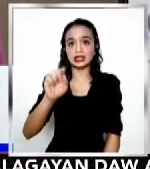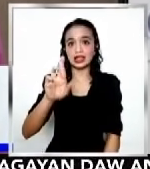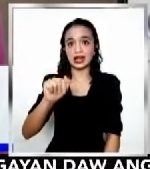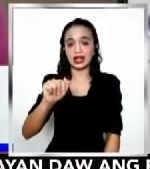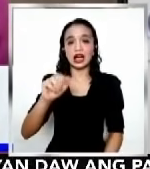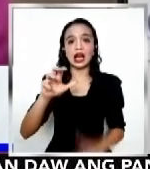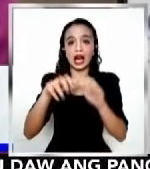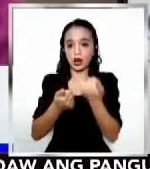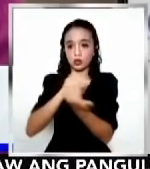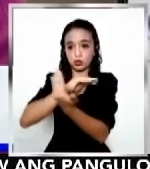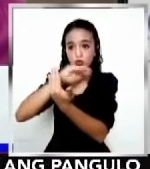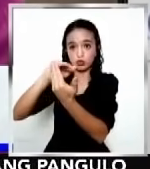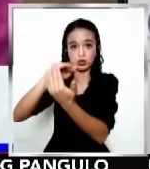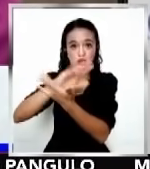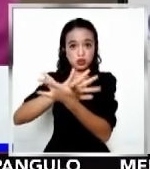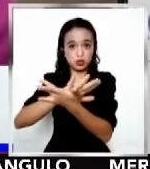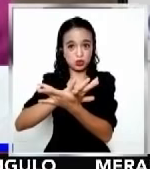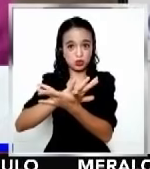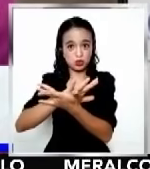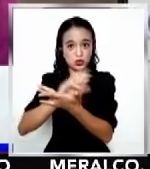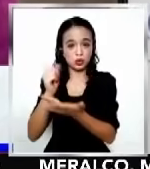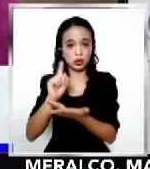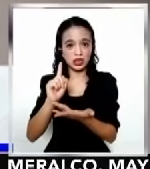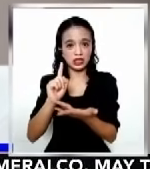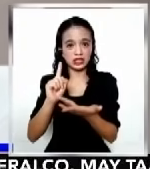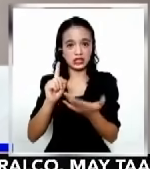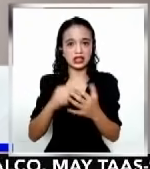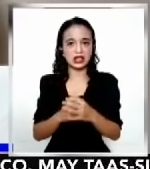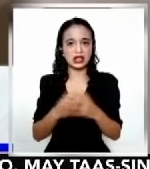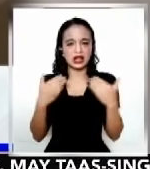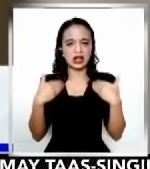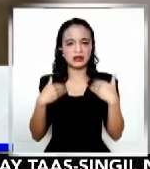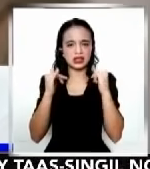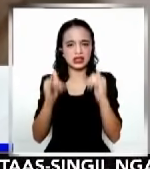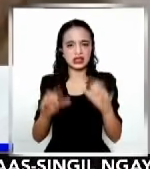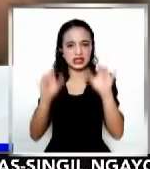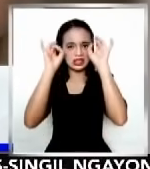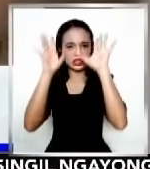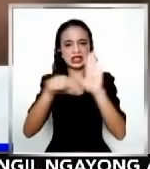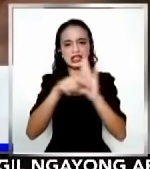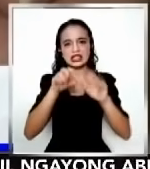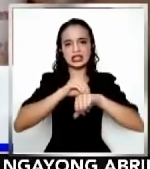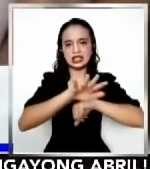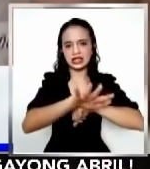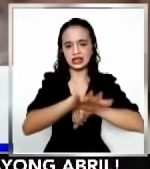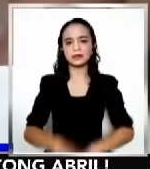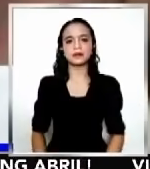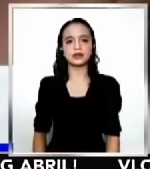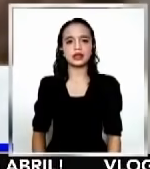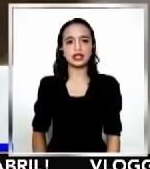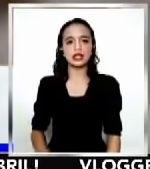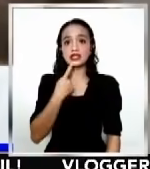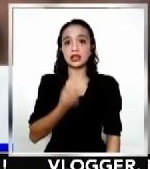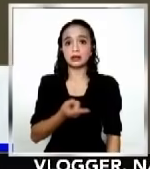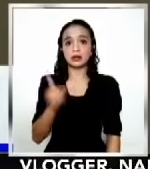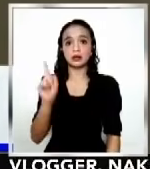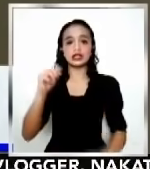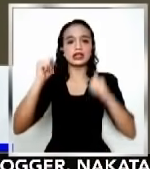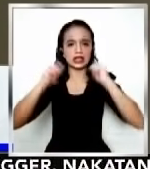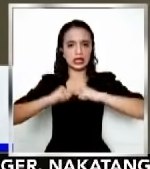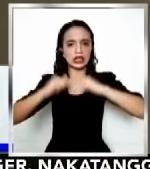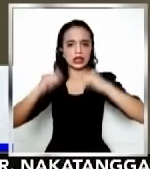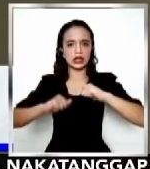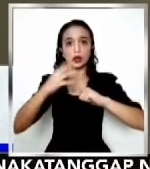COVID-19 overall outweigh the risks of side effects. Sang-ayon dito ang isang miyembro ng ating vaccine expert panel,